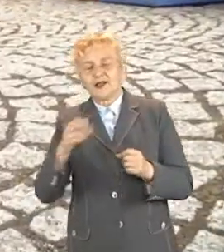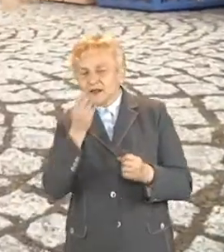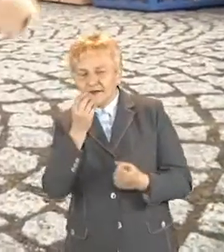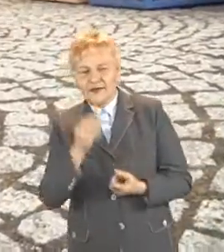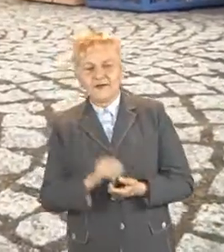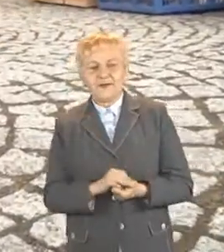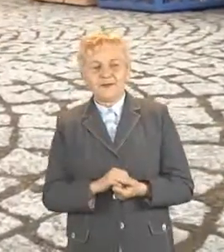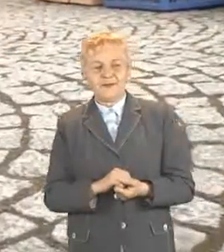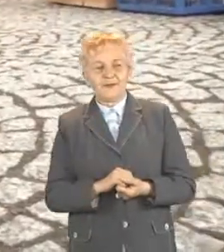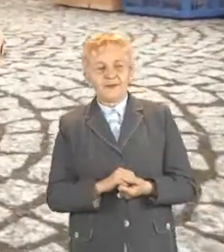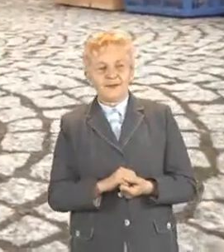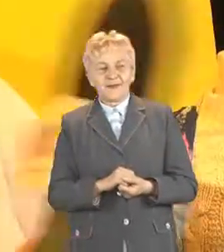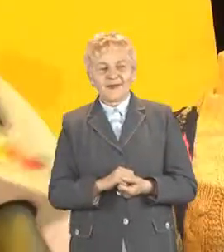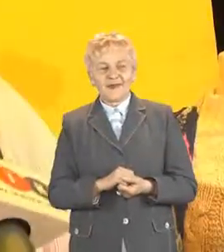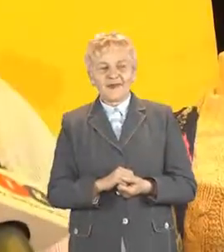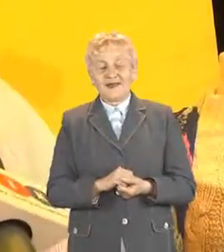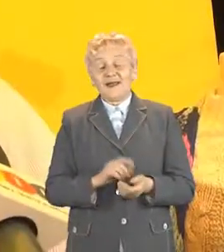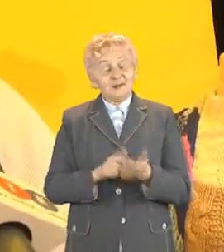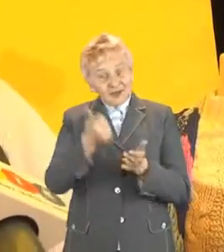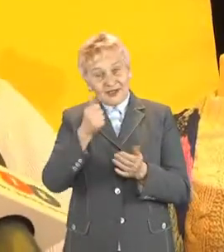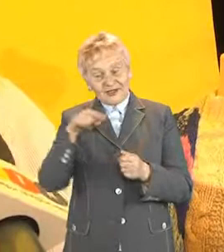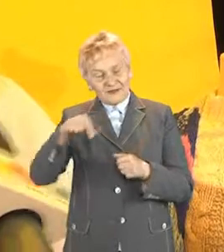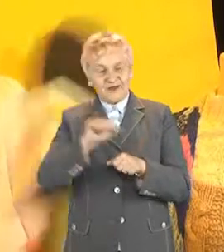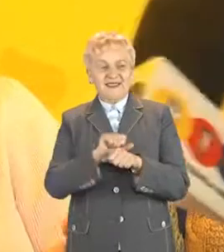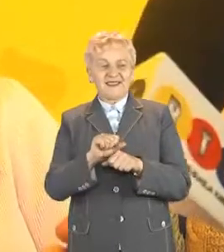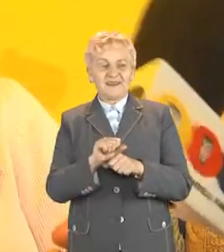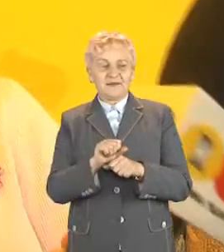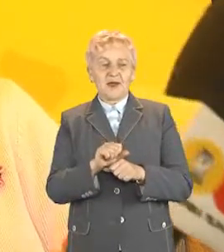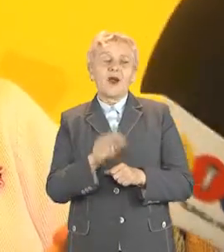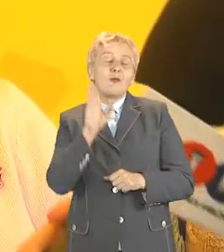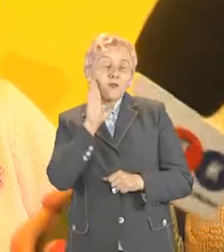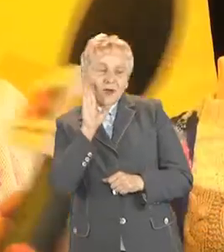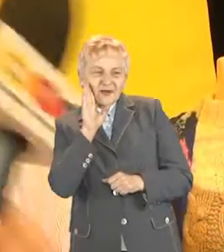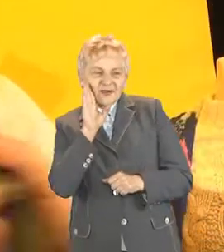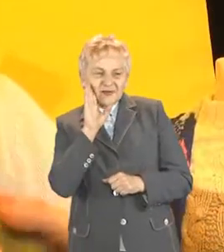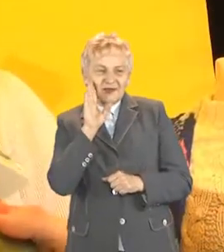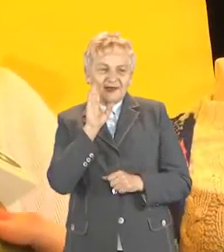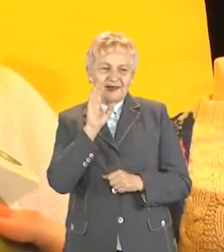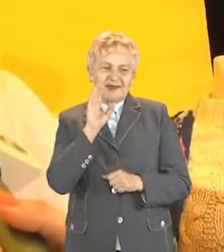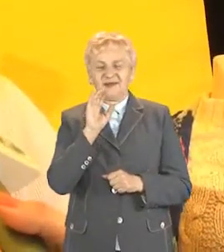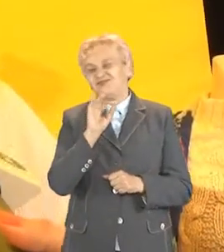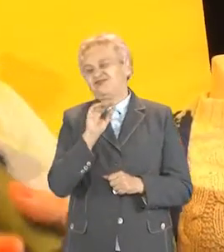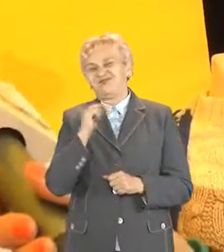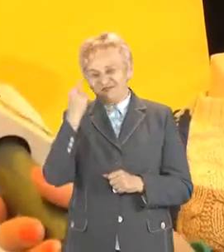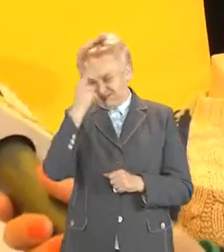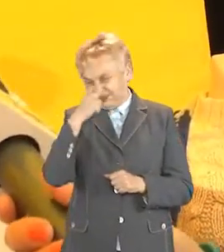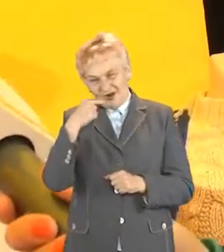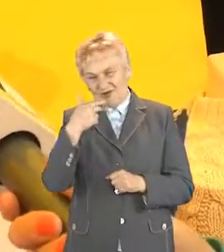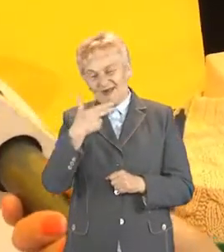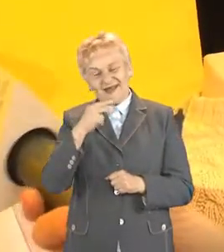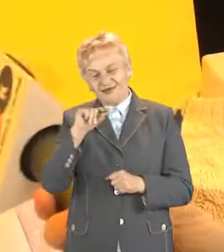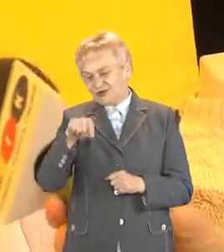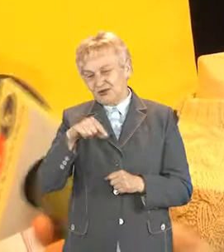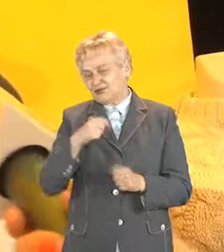wszystkim słońce. Pierwszy raz tutaj na zamku dzisiaj? Tutaj na zamku po raz pierwszy, tak. I tak. Jak się podoba, poza pogodą? A na pogodę już nie mamy większego